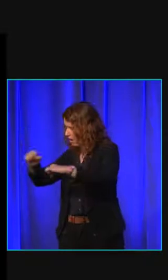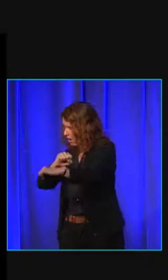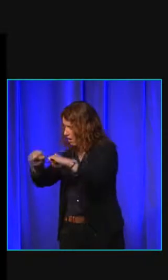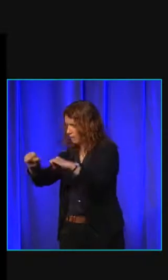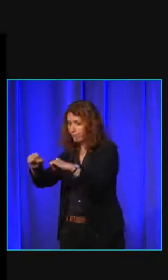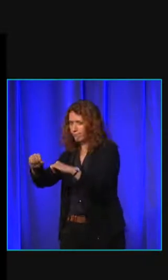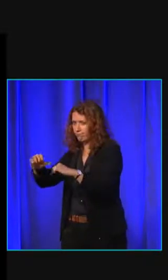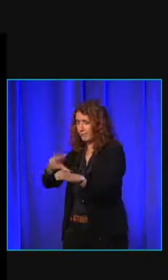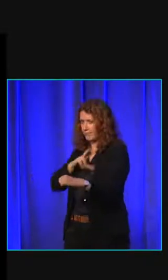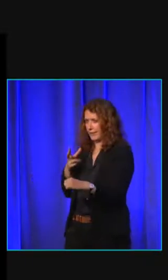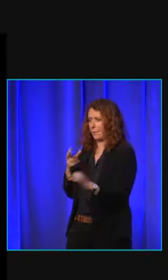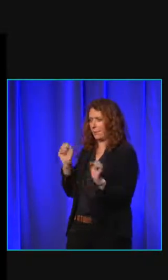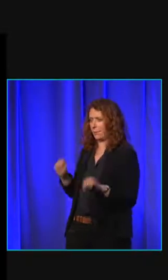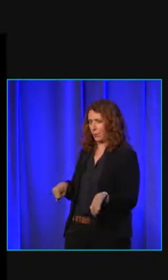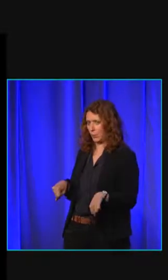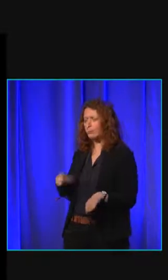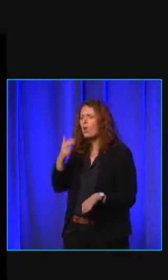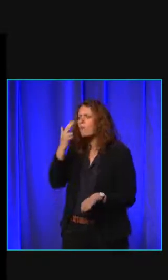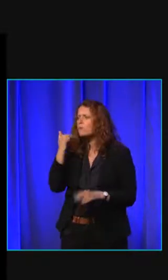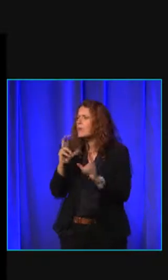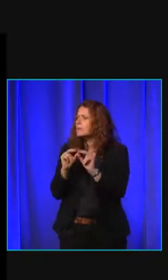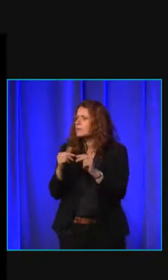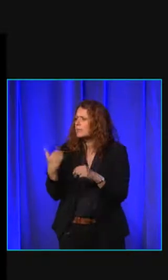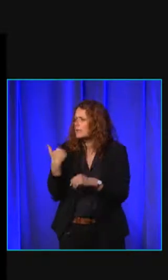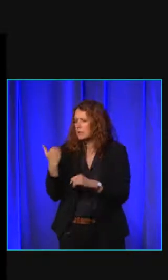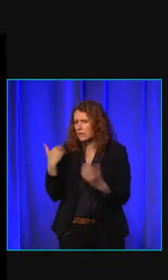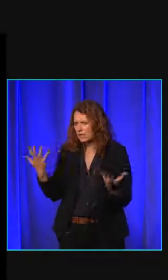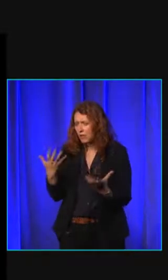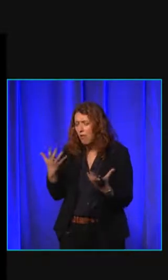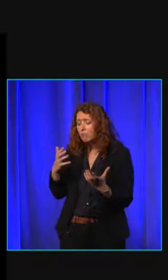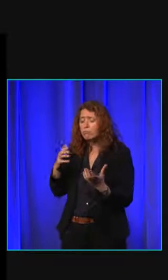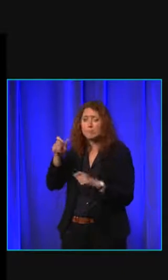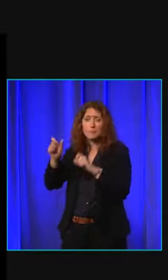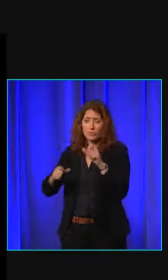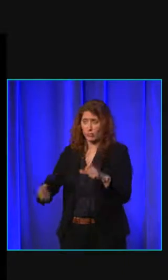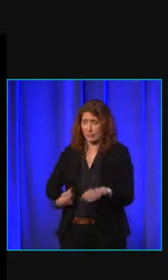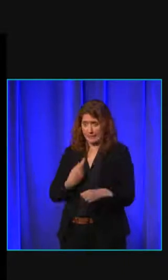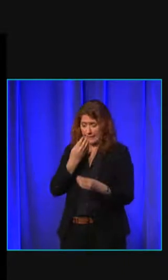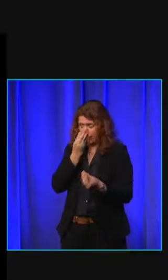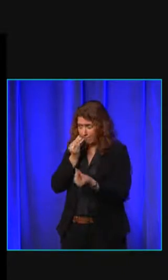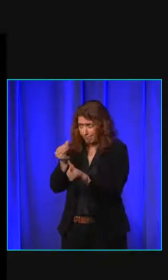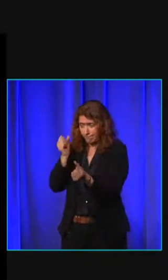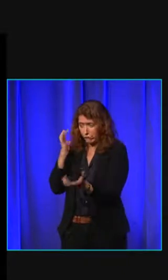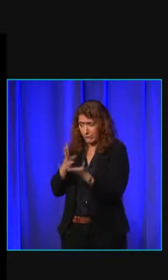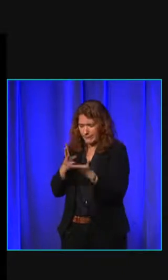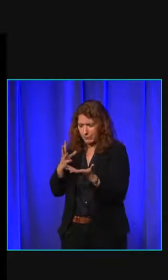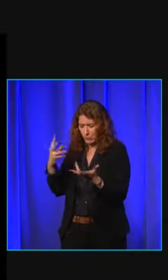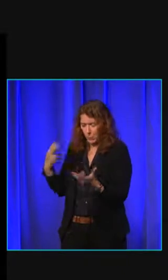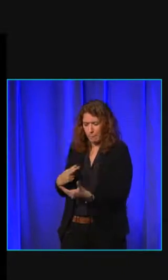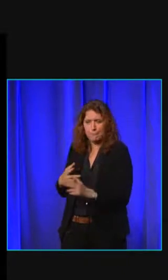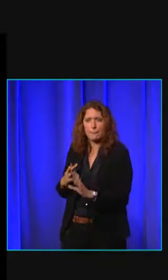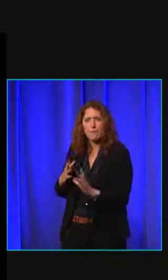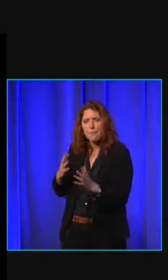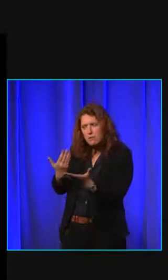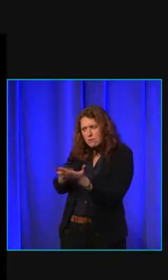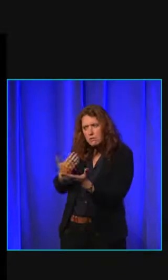l'heure que les habiletés perceptives des sportifs blessés étaient altérées. Alors, comment on fait